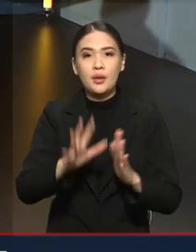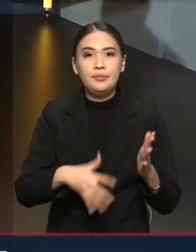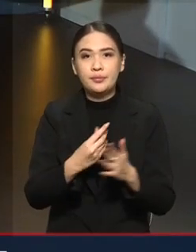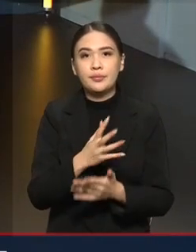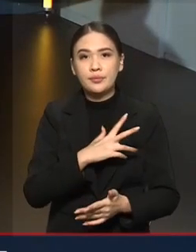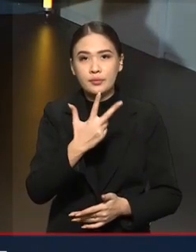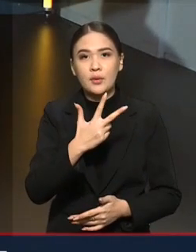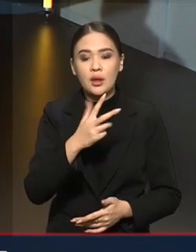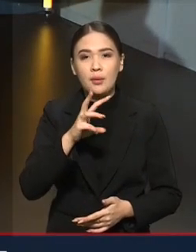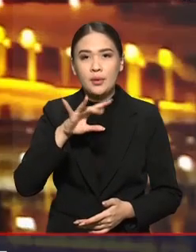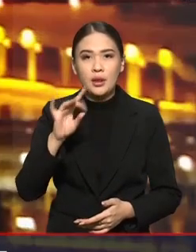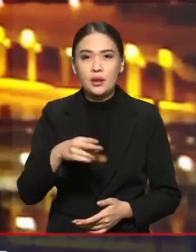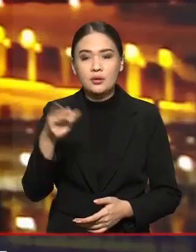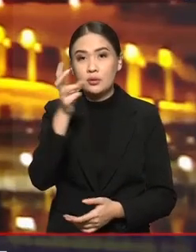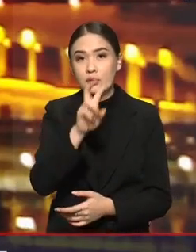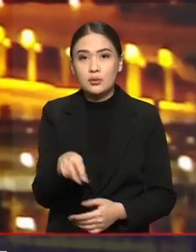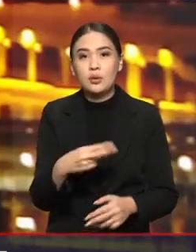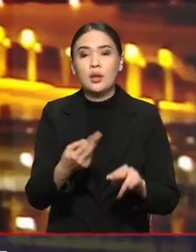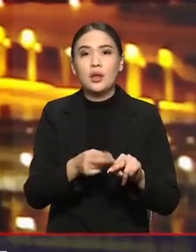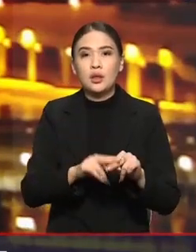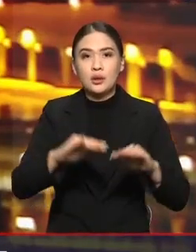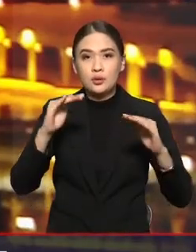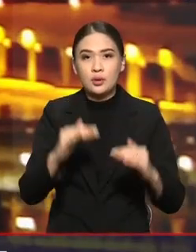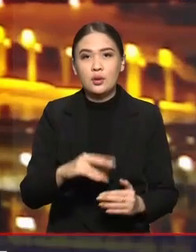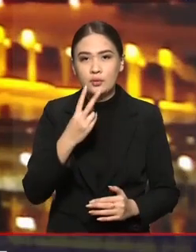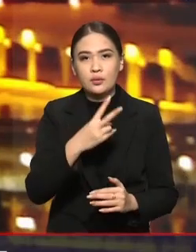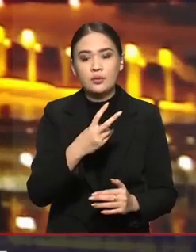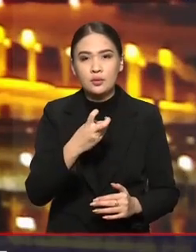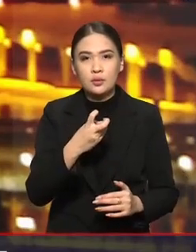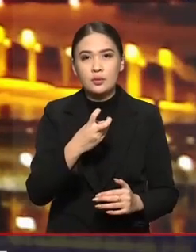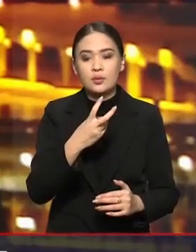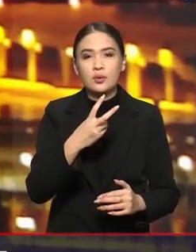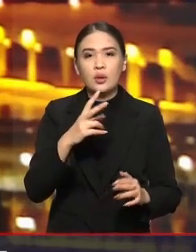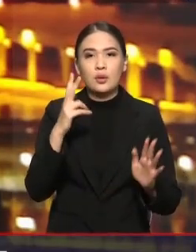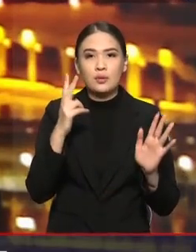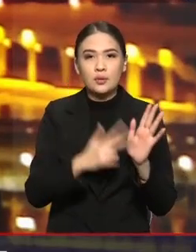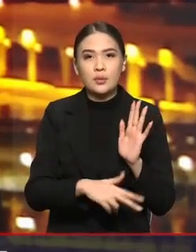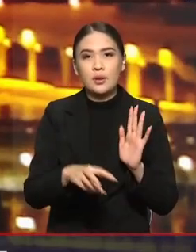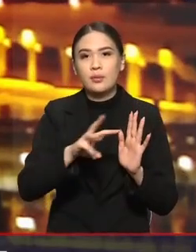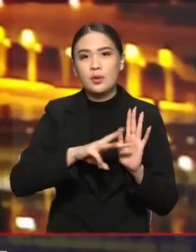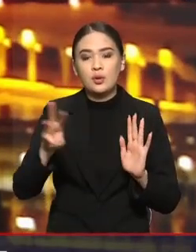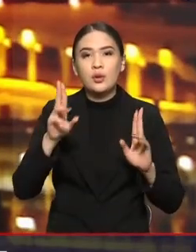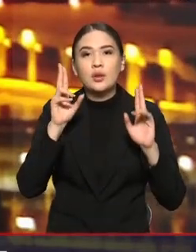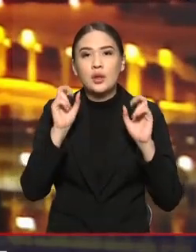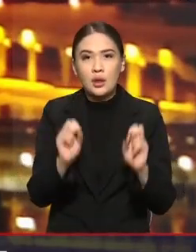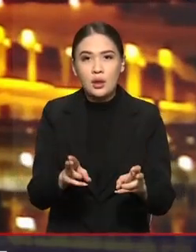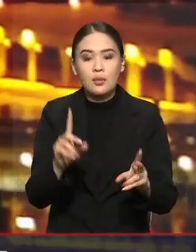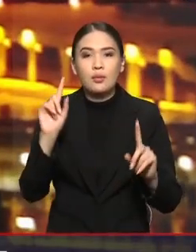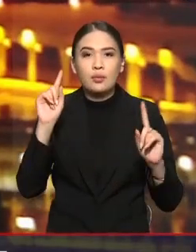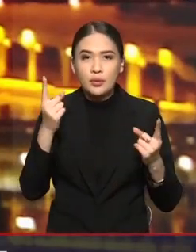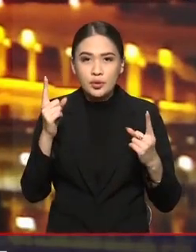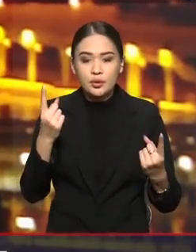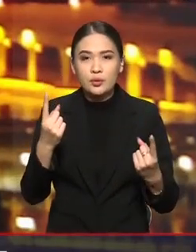3,5 млрд долларов удалось снизить её до 286 млн как это произошло Почему